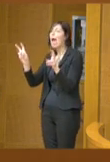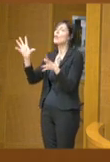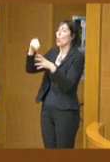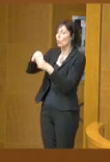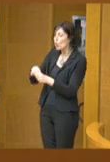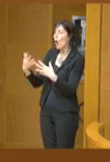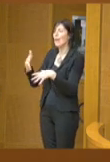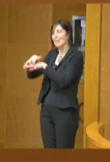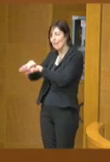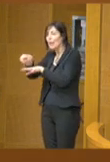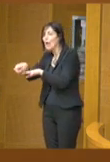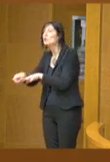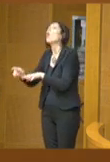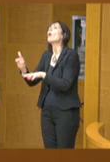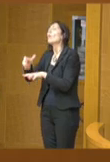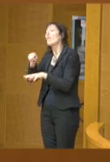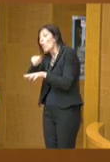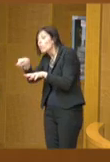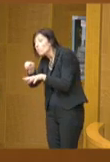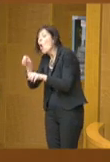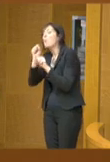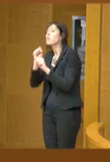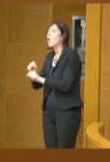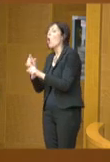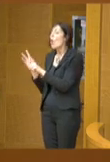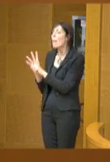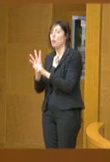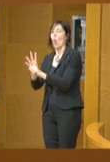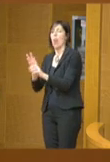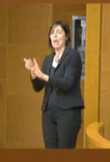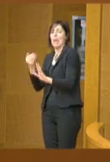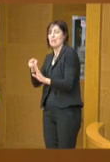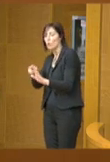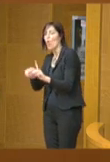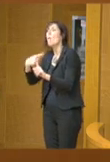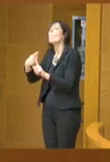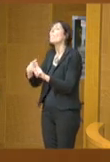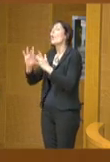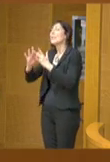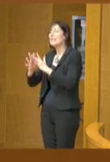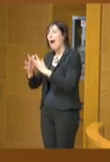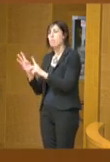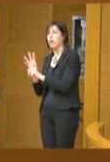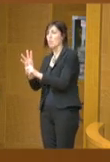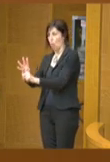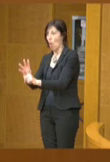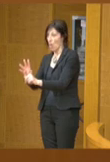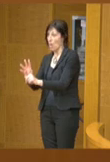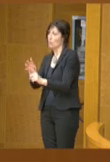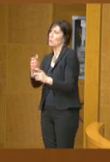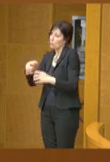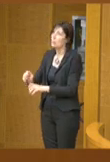elementi di contrasto al bullismo e al cyberbullismo, promuovendo tra studentesse e studenti